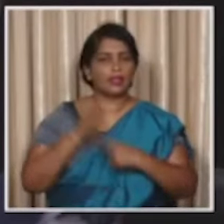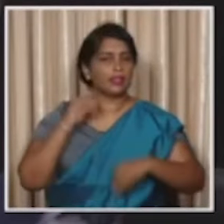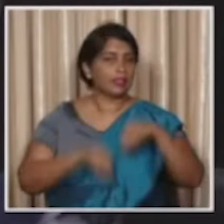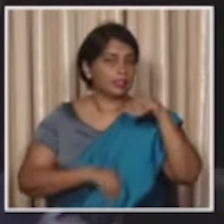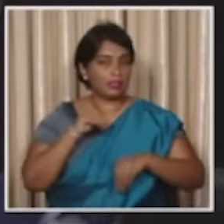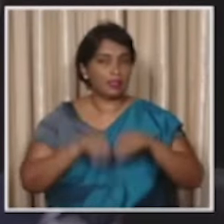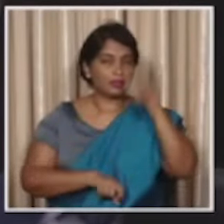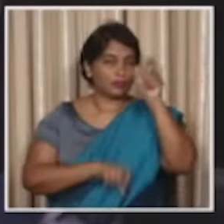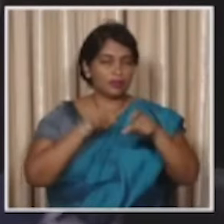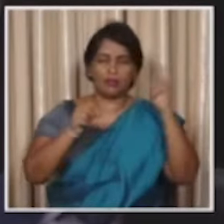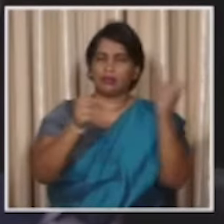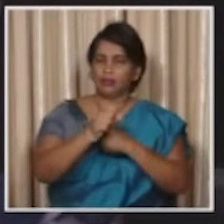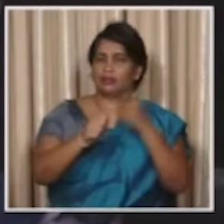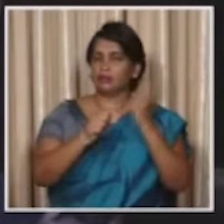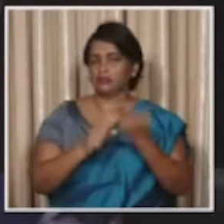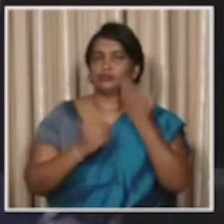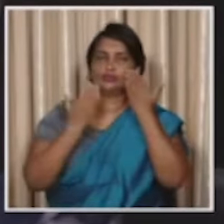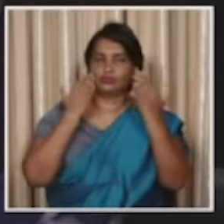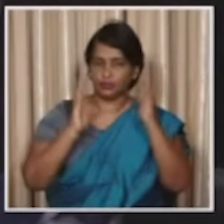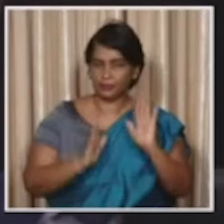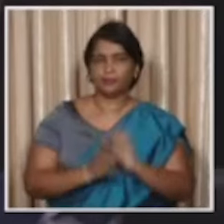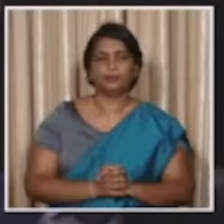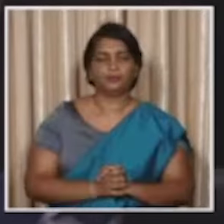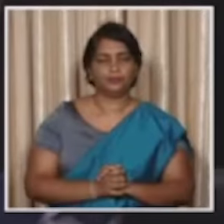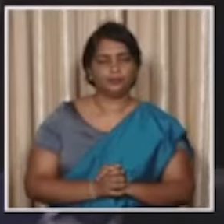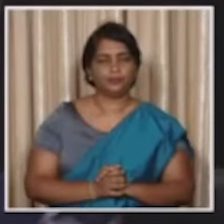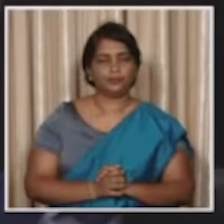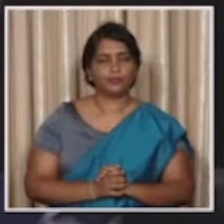දේශපාලඥයෝ ඝාතනයට ලක්වෙච්ච අවස්ථා අපි දැක්කා.